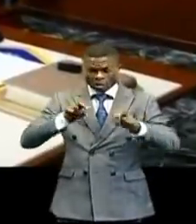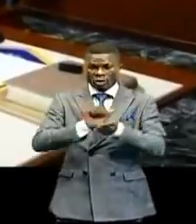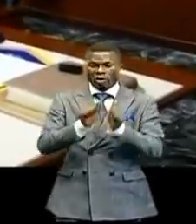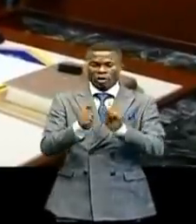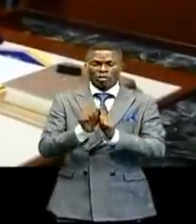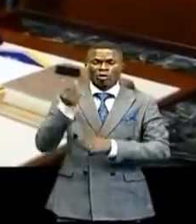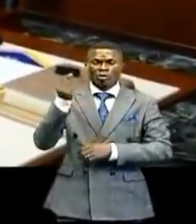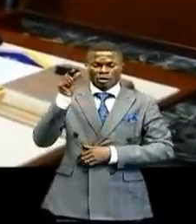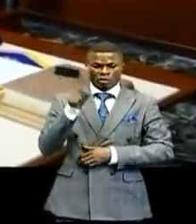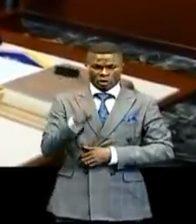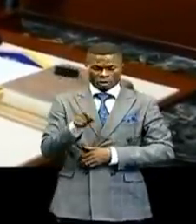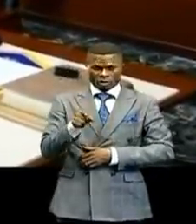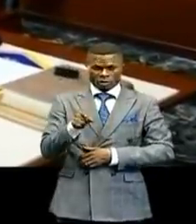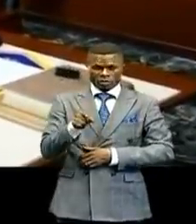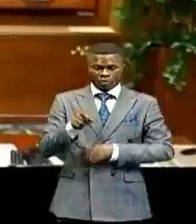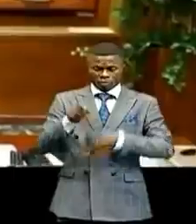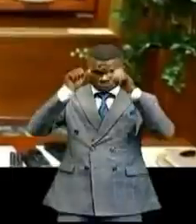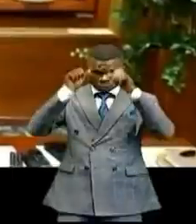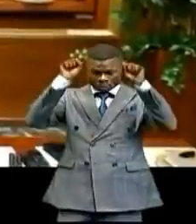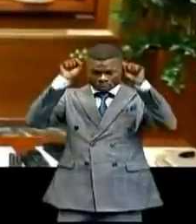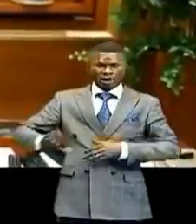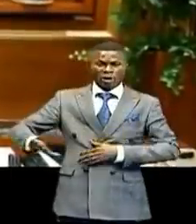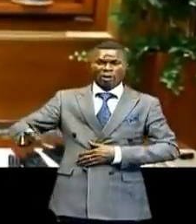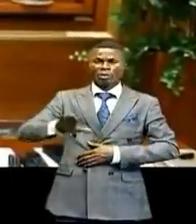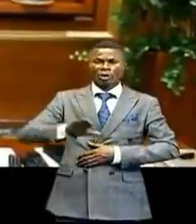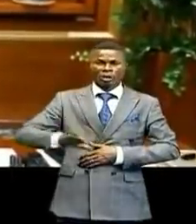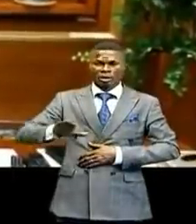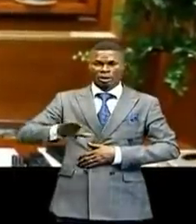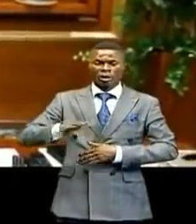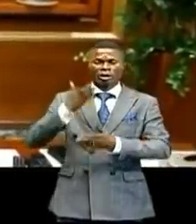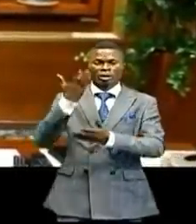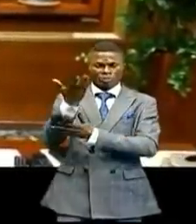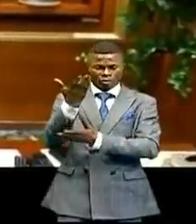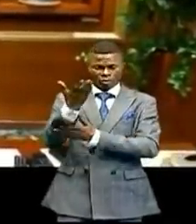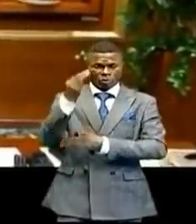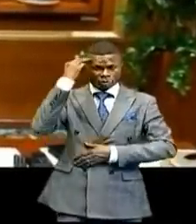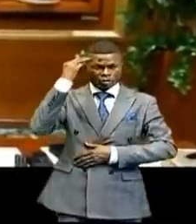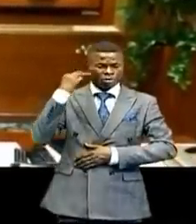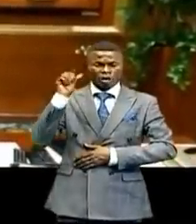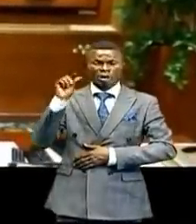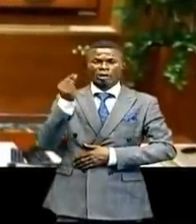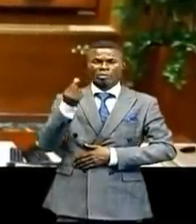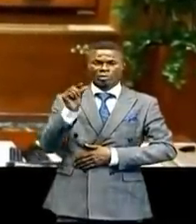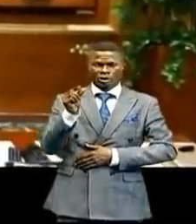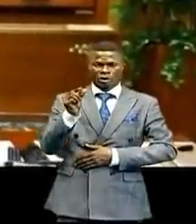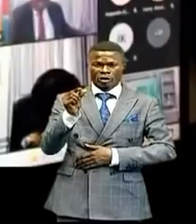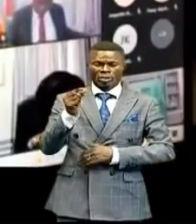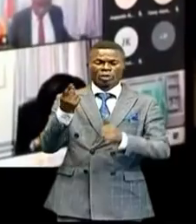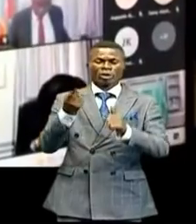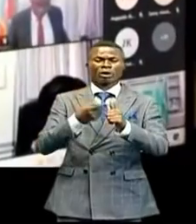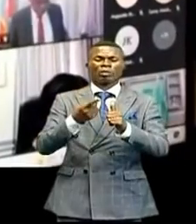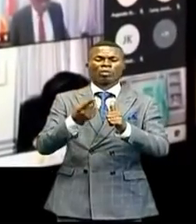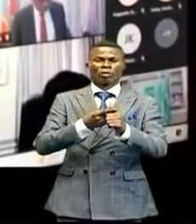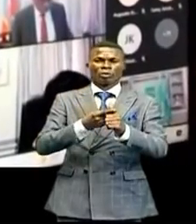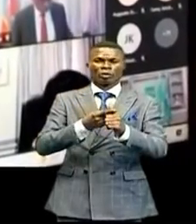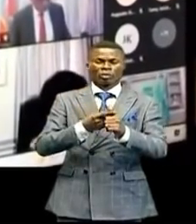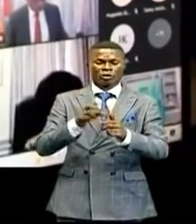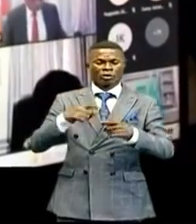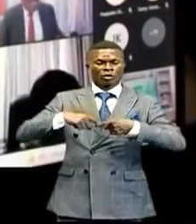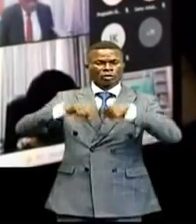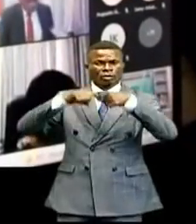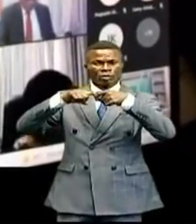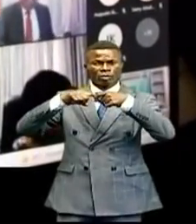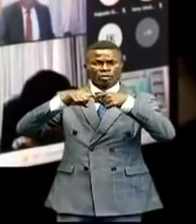par ces processus, le président de la République a recommandé à la ministre des Mines 1. De